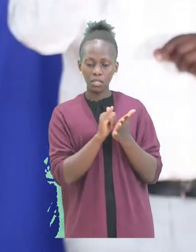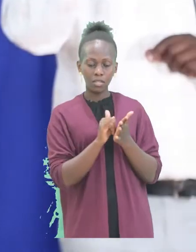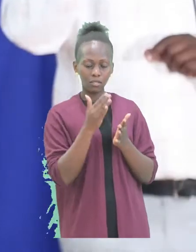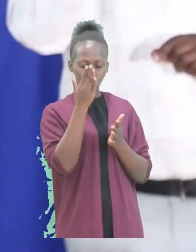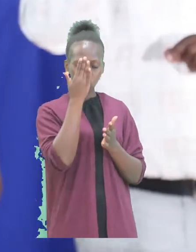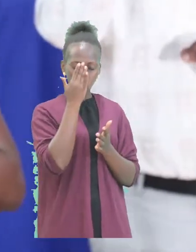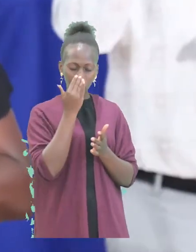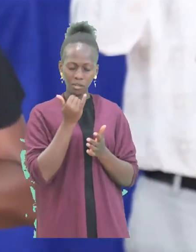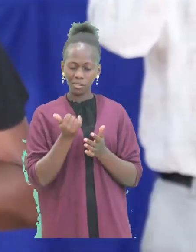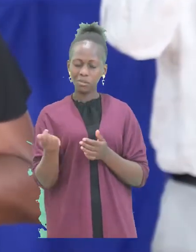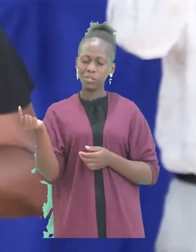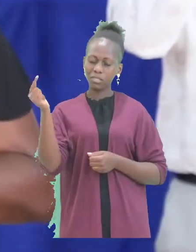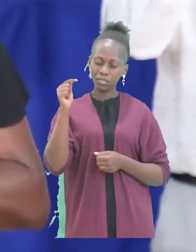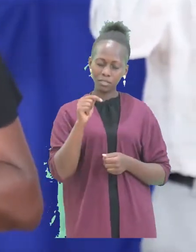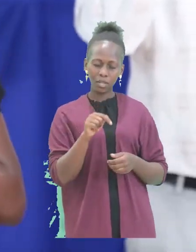miguuni mwako mfalme,